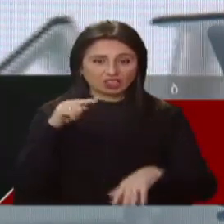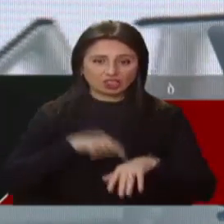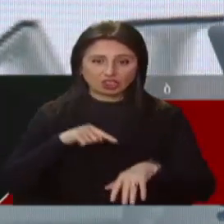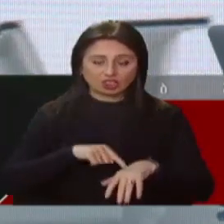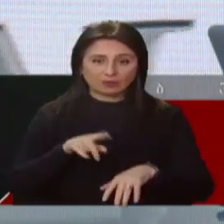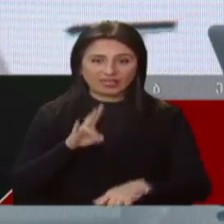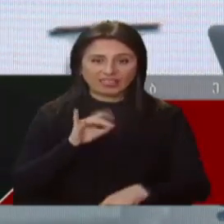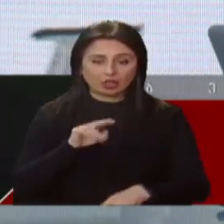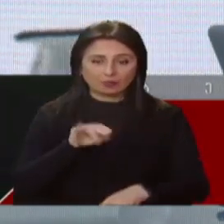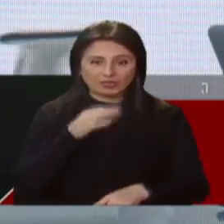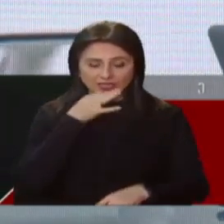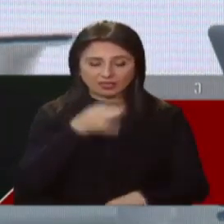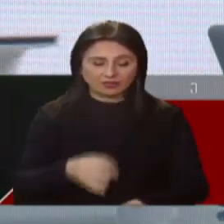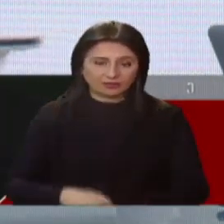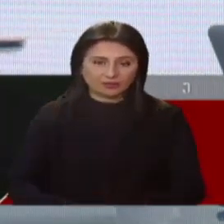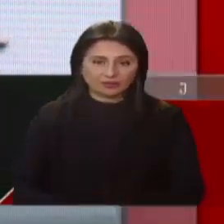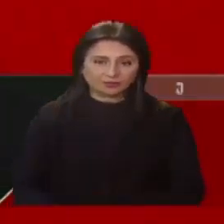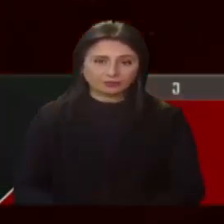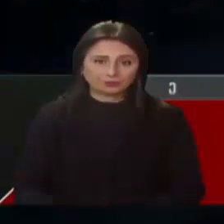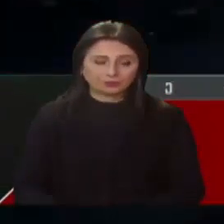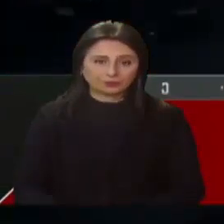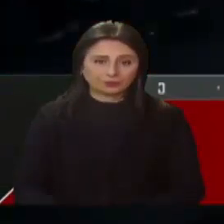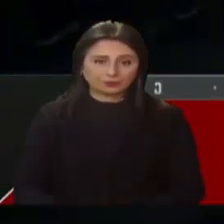იგრძნება. ამას ნინო ფისაძე გვეტყვის.